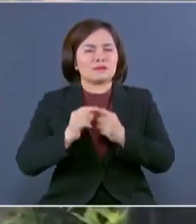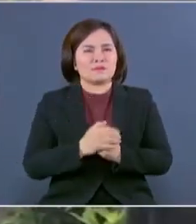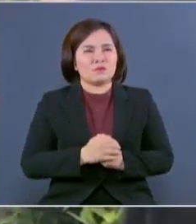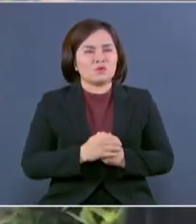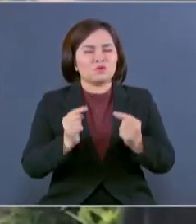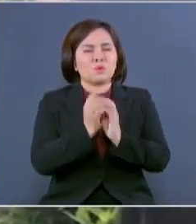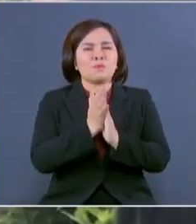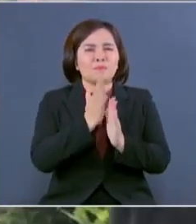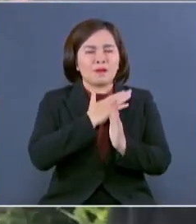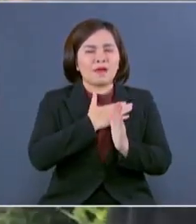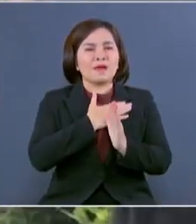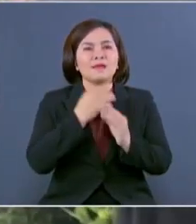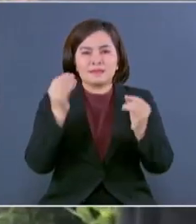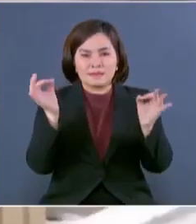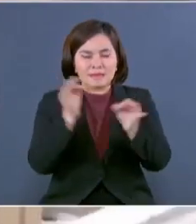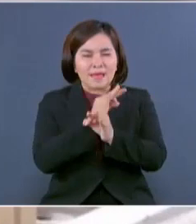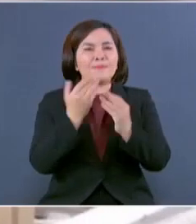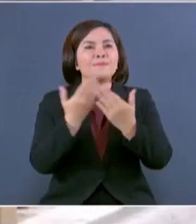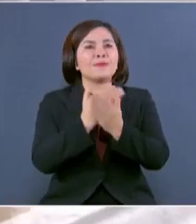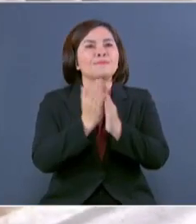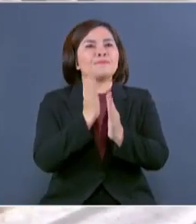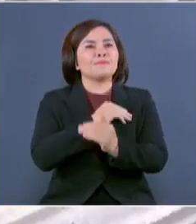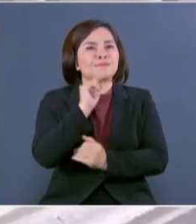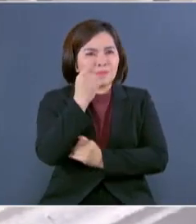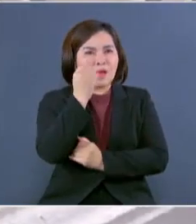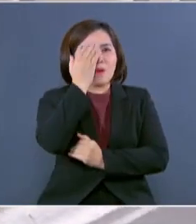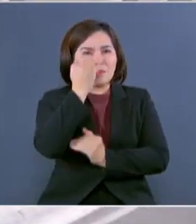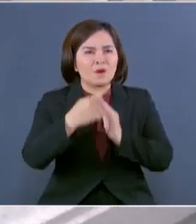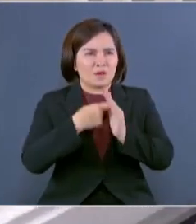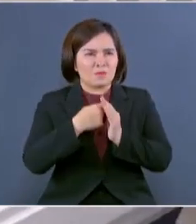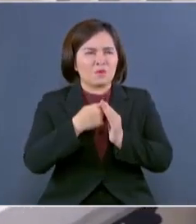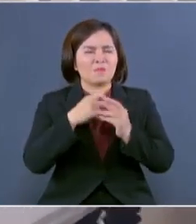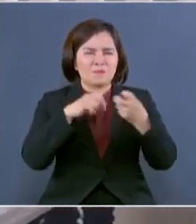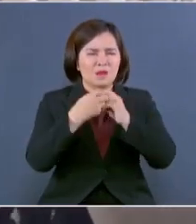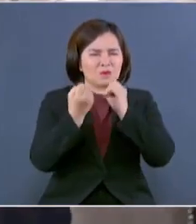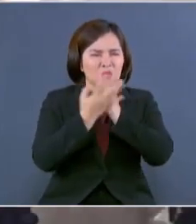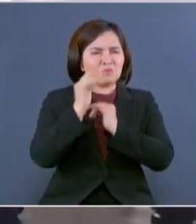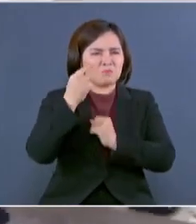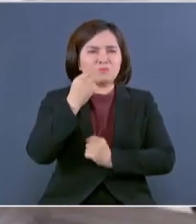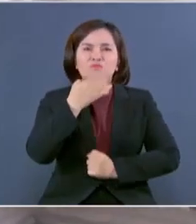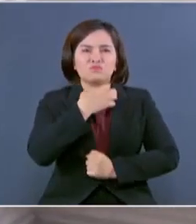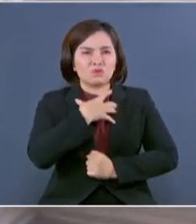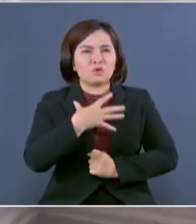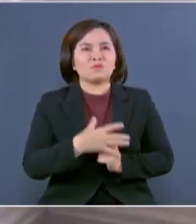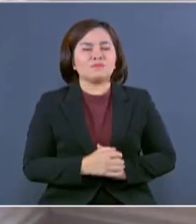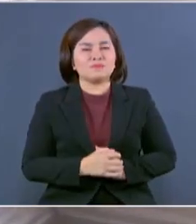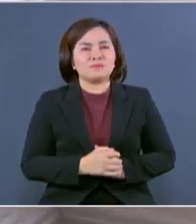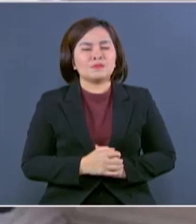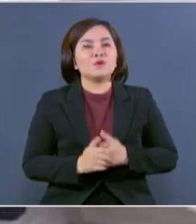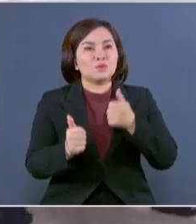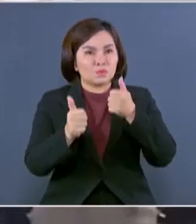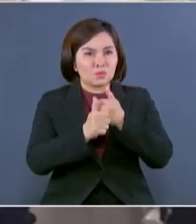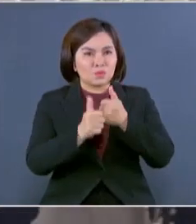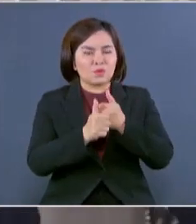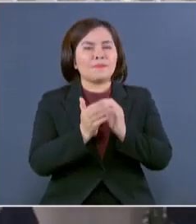ก็ให้พระรูปอื่นมายืนประจำการแทนตรงนี้แทนเพราะเกรงว่าเดี๋ยวจะเกิดการกระทบกระทั่งขึ้นอีกนะครับด้านผู้ช่วยเจ้าวาดวัดปากน้